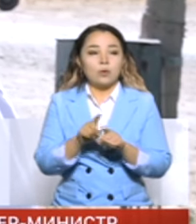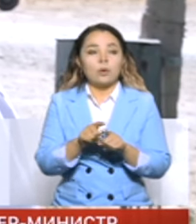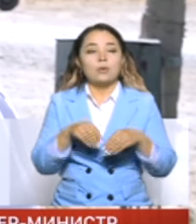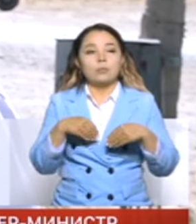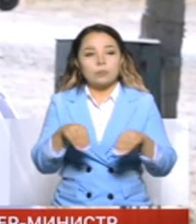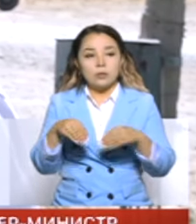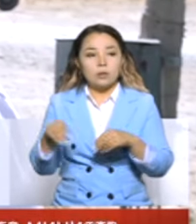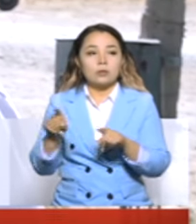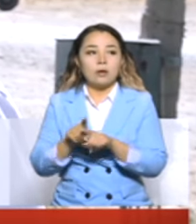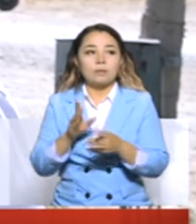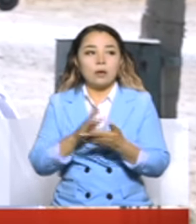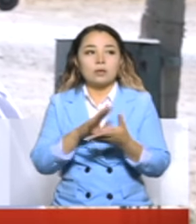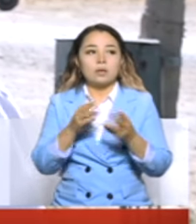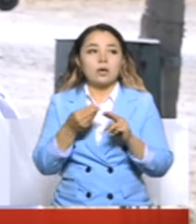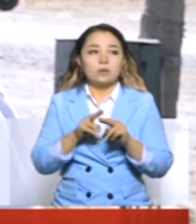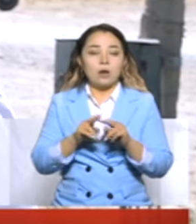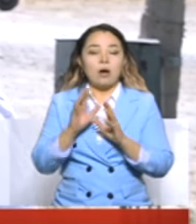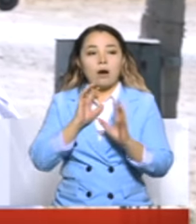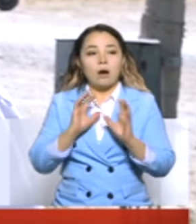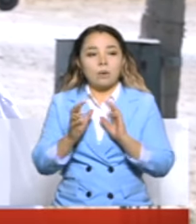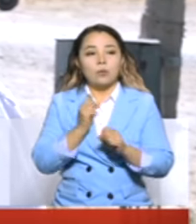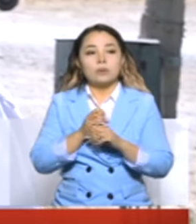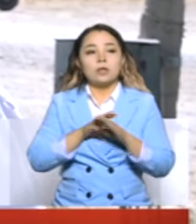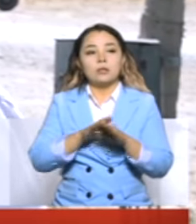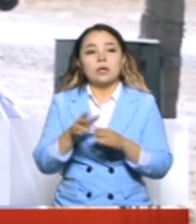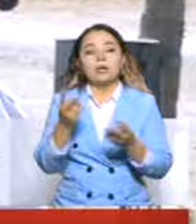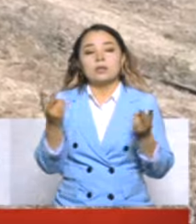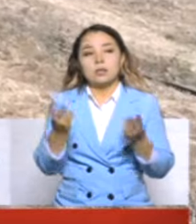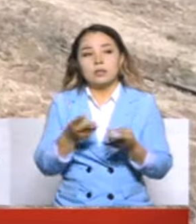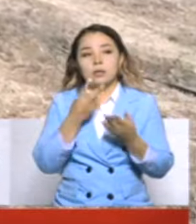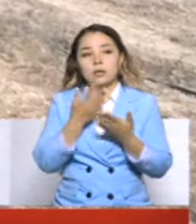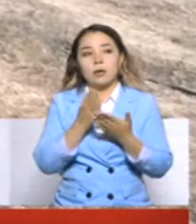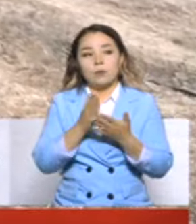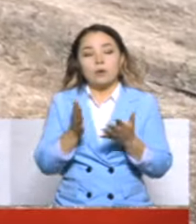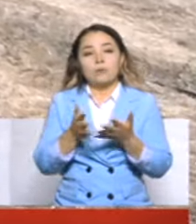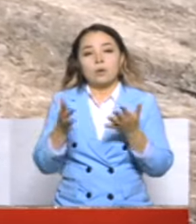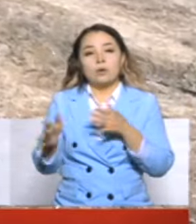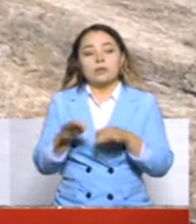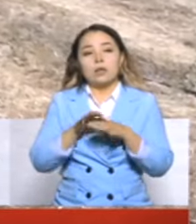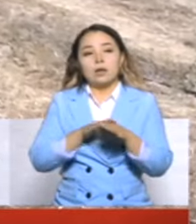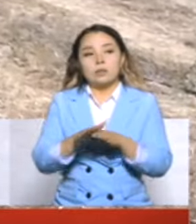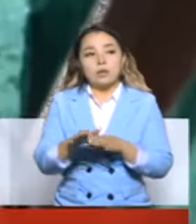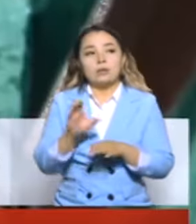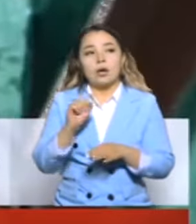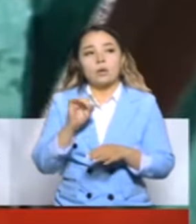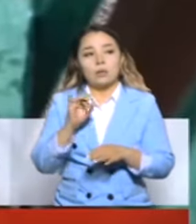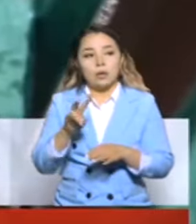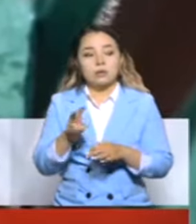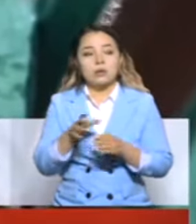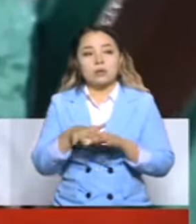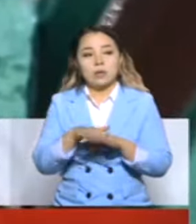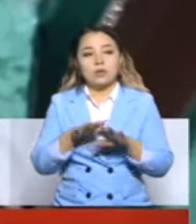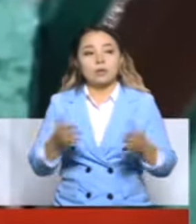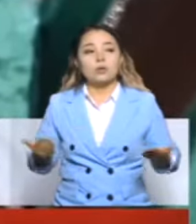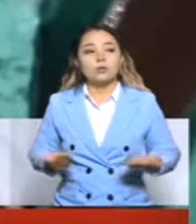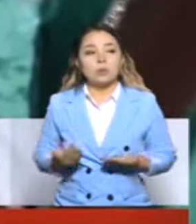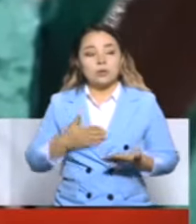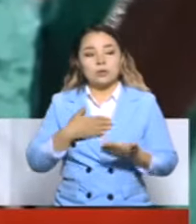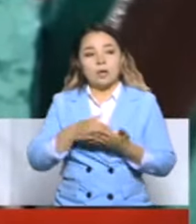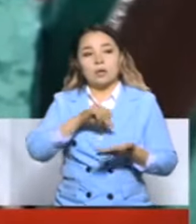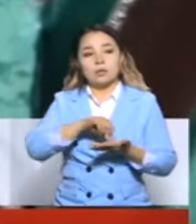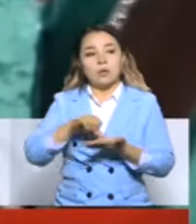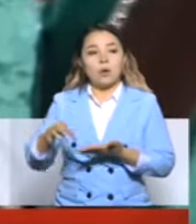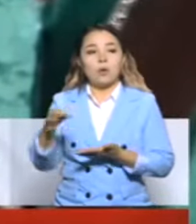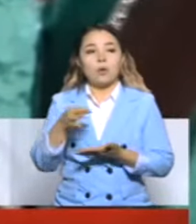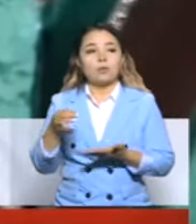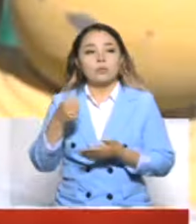бар. Осы нәрселерге барлығына қамқорлықтың қажет екені көрініп тұр. Ауқымды шараға Сауран ауданының тұрғындары да атсалысты. Бұл аудан